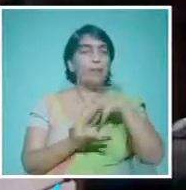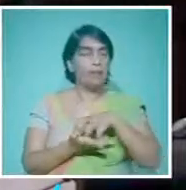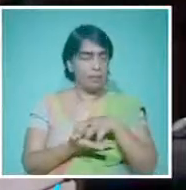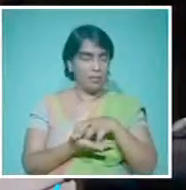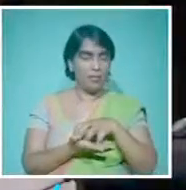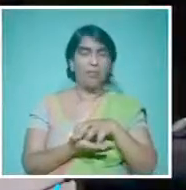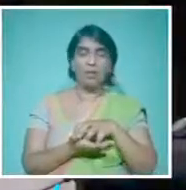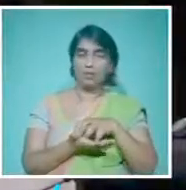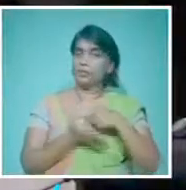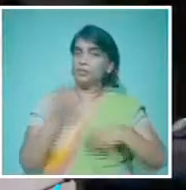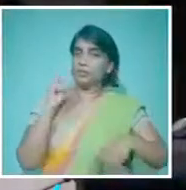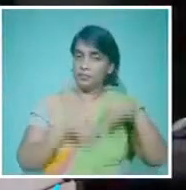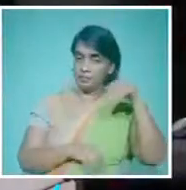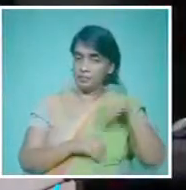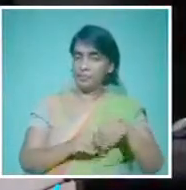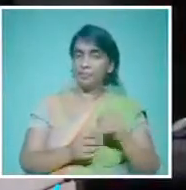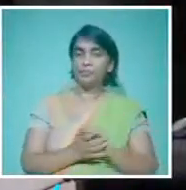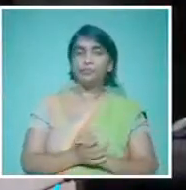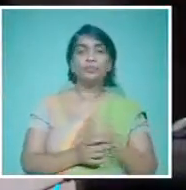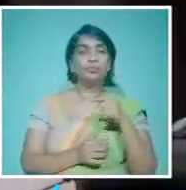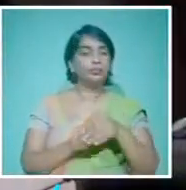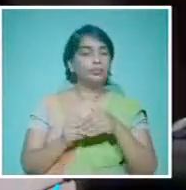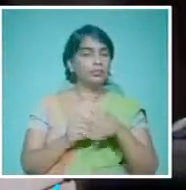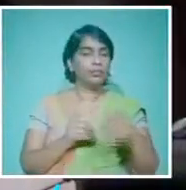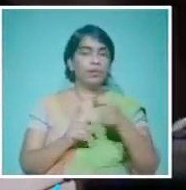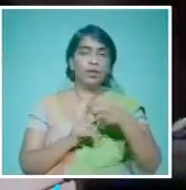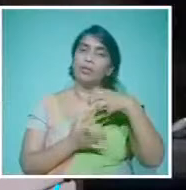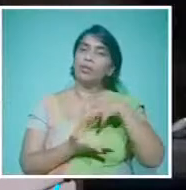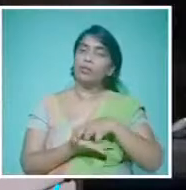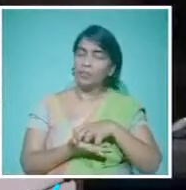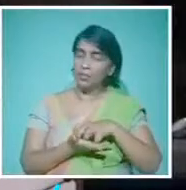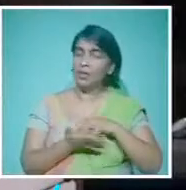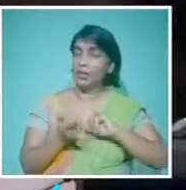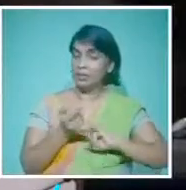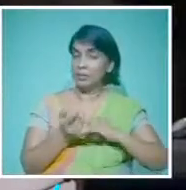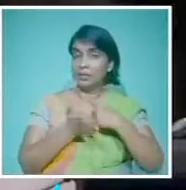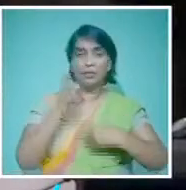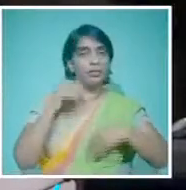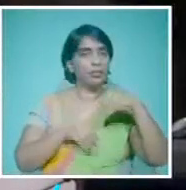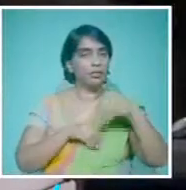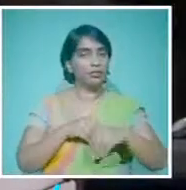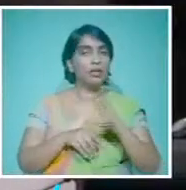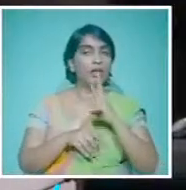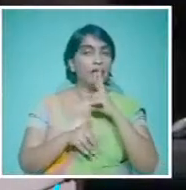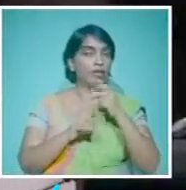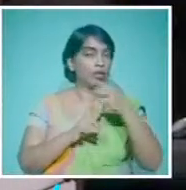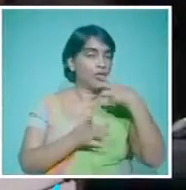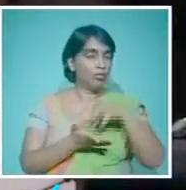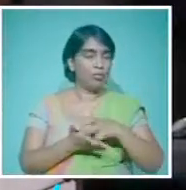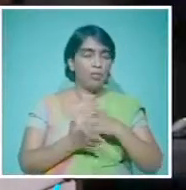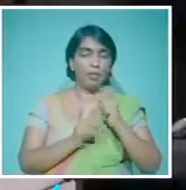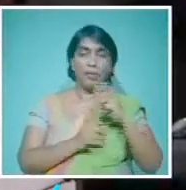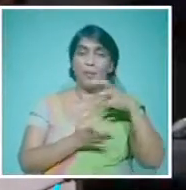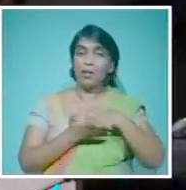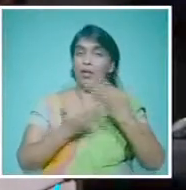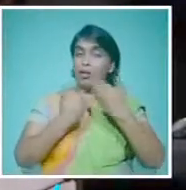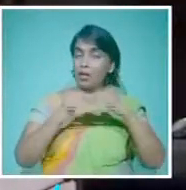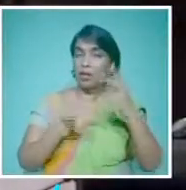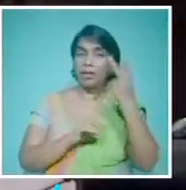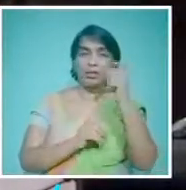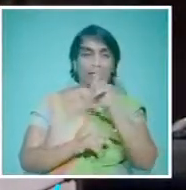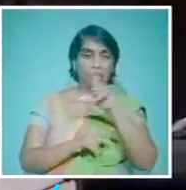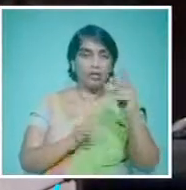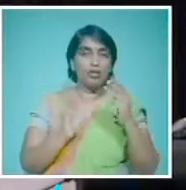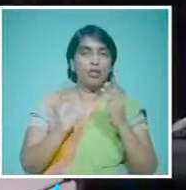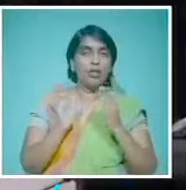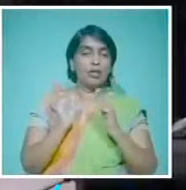සභාව මැතිවරණය මේ වෙනකොට පළාත් සභාව මැතිවරණය සබරගමු පළාත් සභාව විසිරෙන්නේ 2017 9